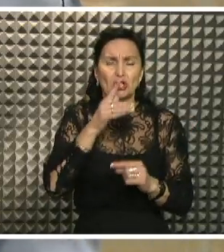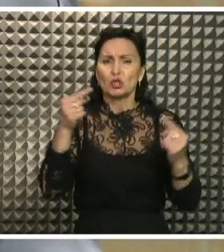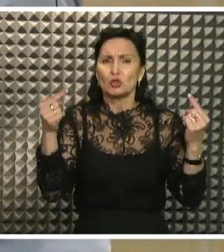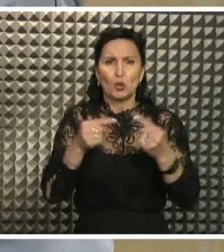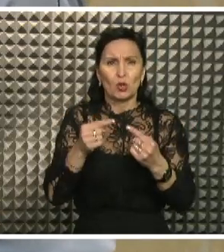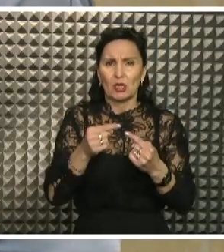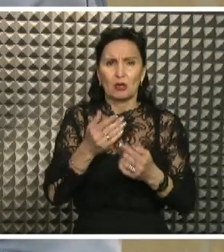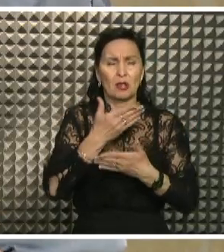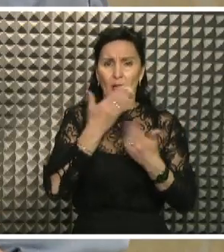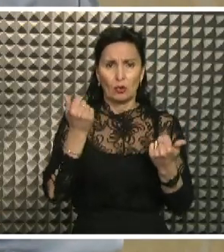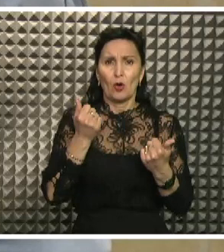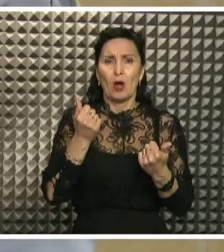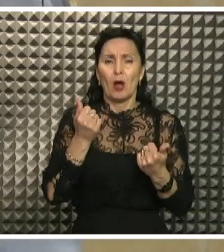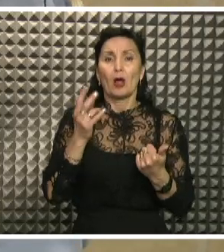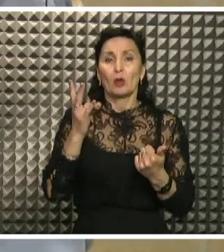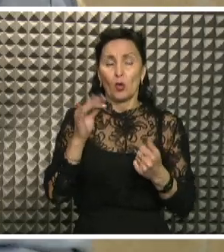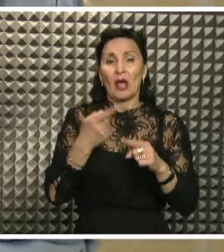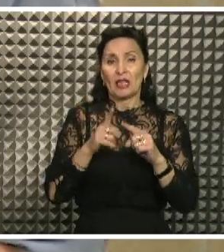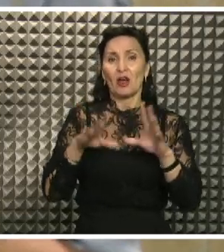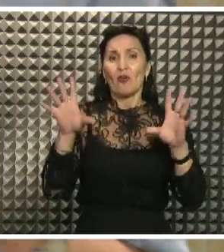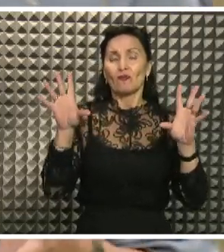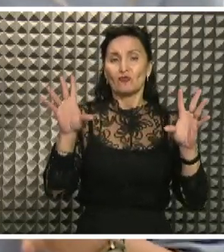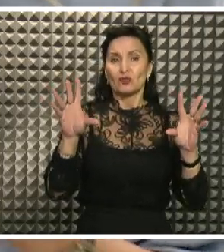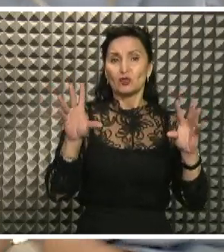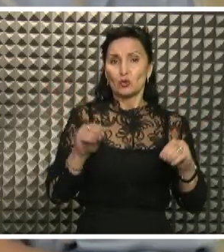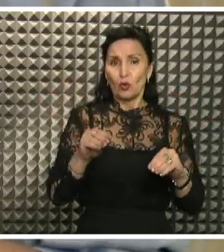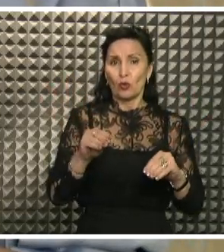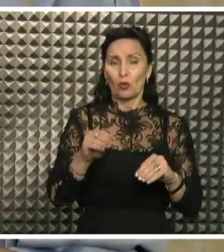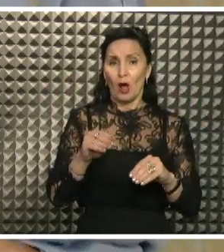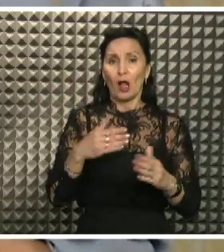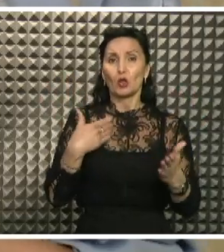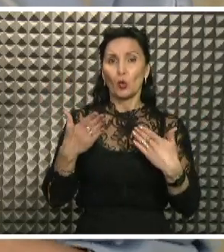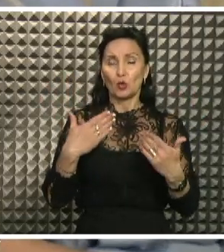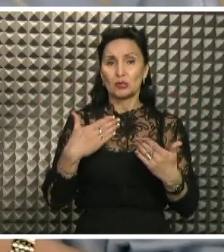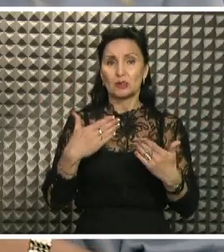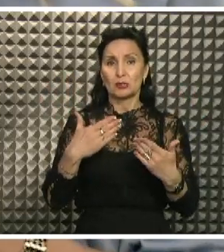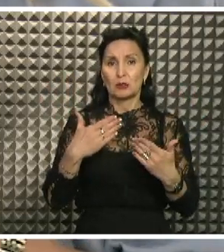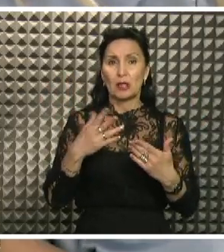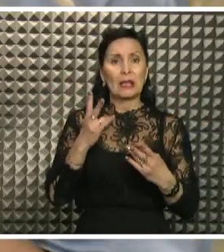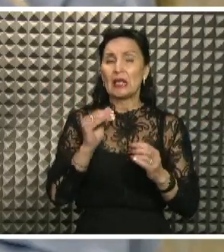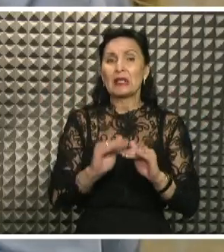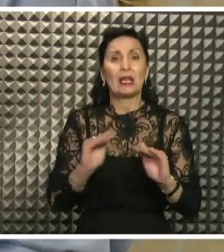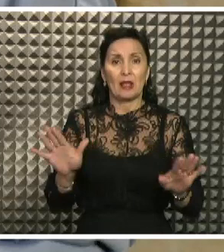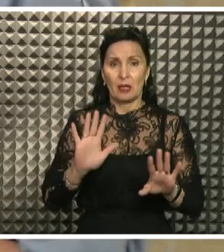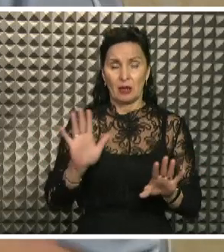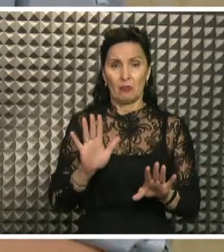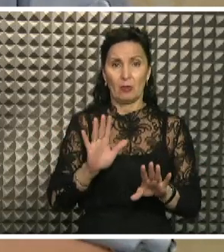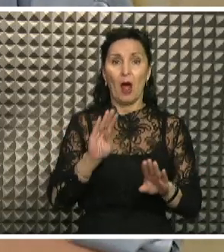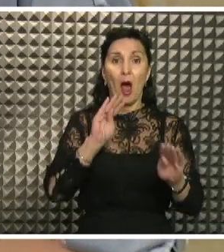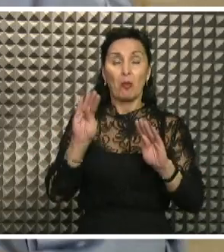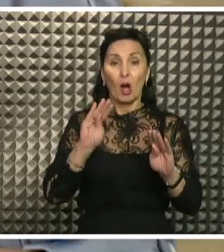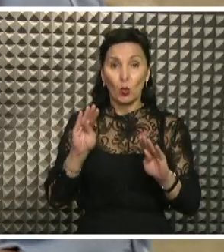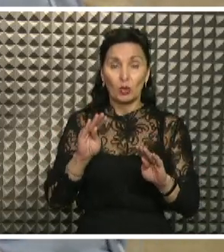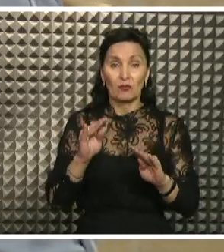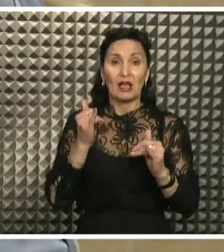не выделяют, да, но, естественно, это все, да, больше относится не к деткам. Просто потому, что даже оборудование под